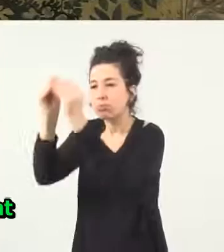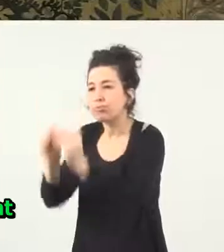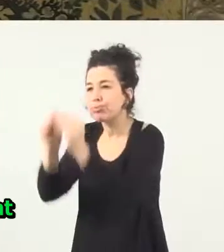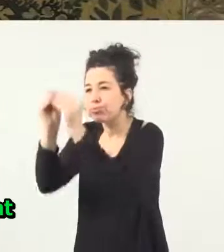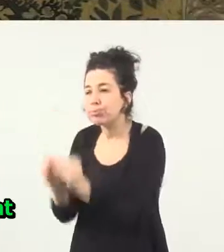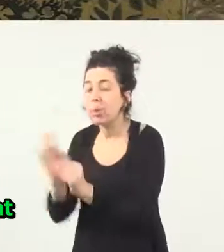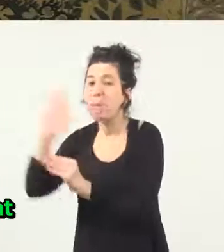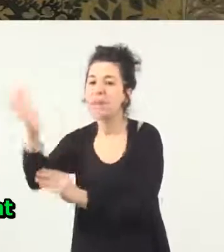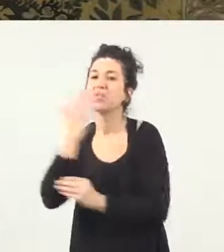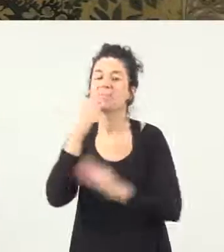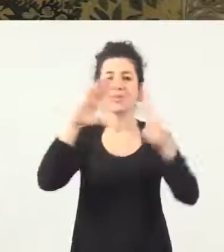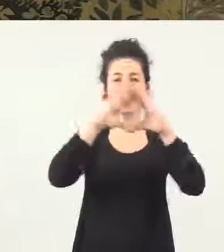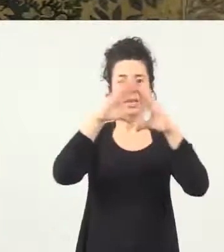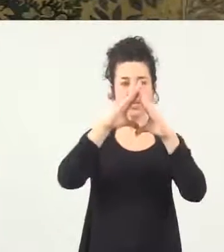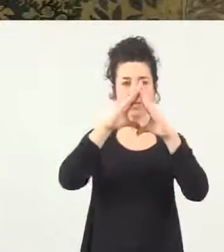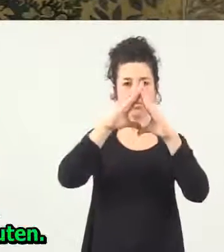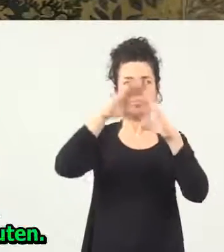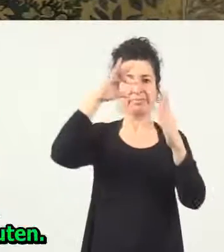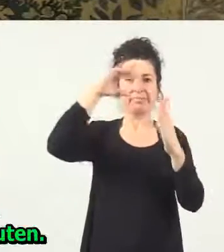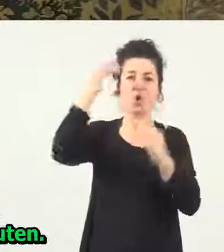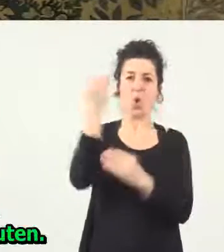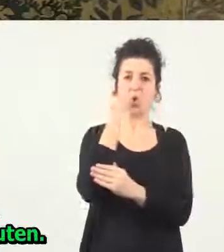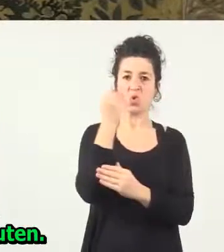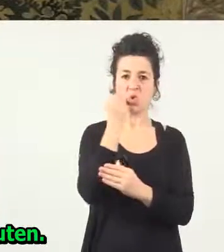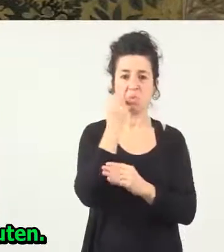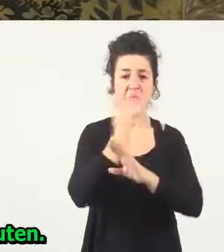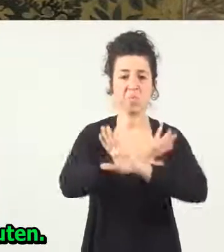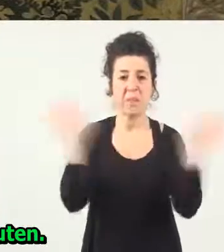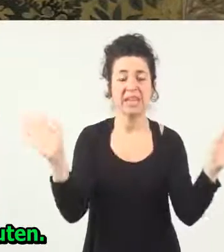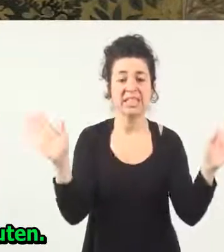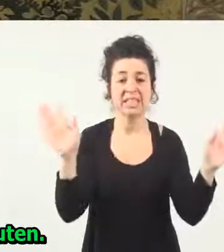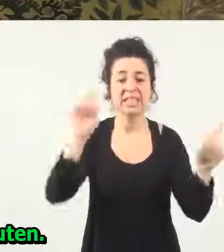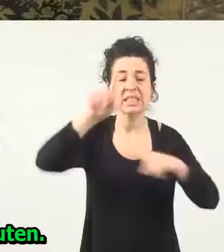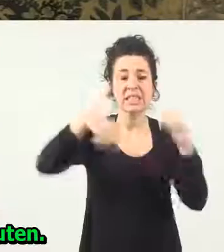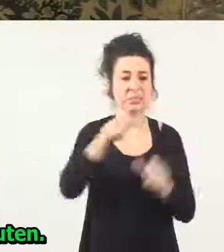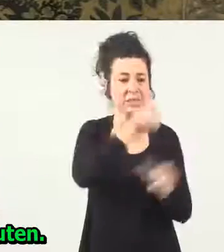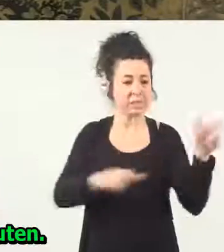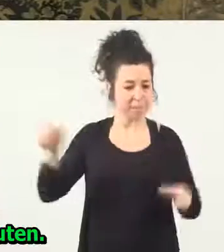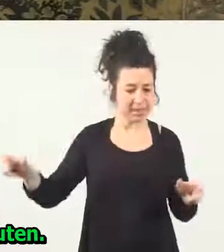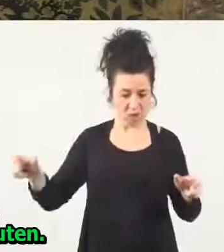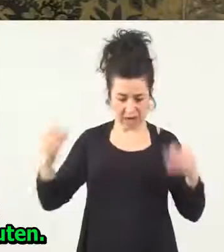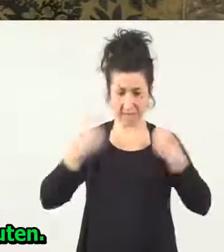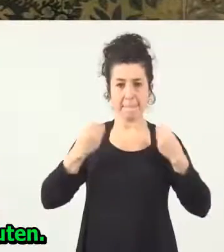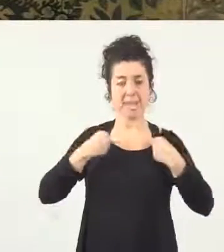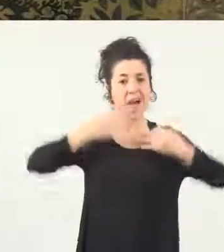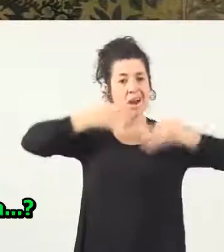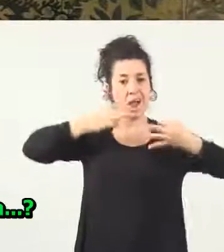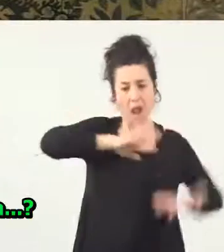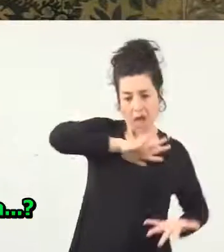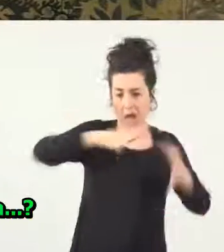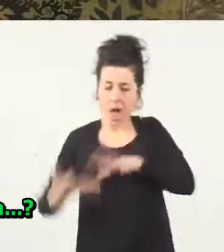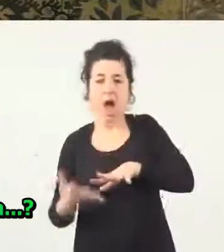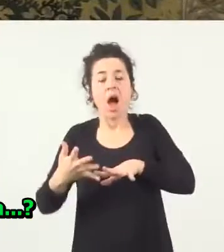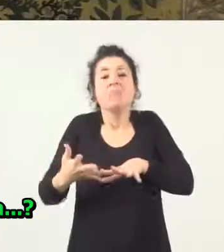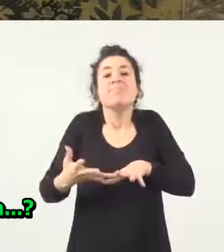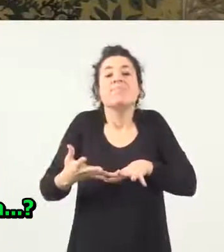feminismoa kontsumo gai bat, ba ez dakigun oraino gero pertsona horiek euren bizitzetan aplikatzen ari diren, ala ez, nik